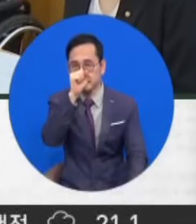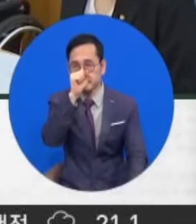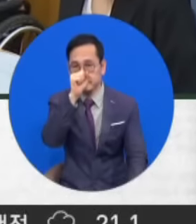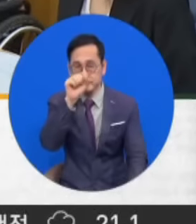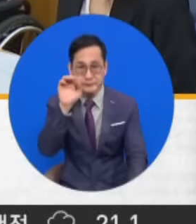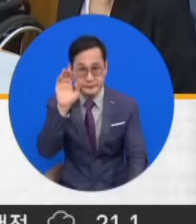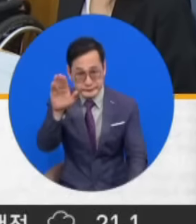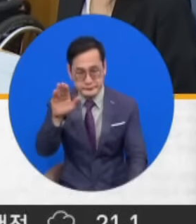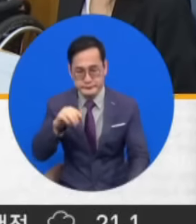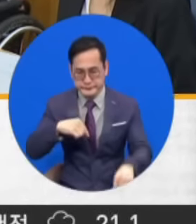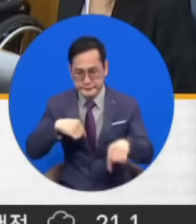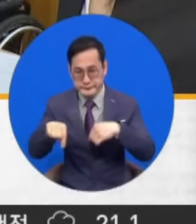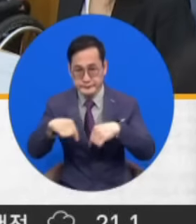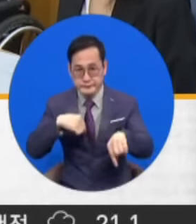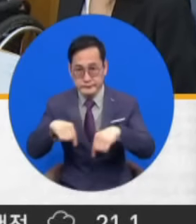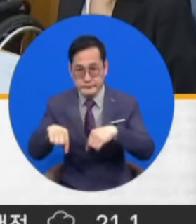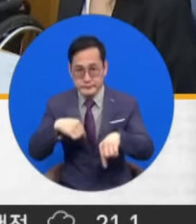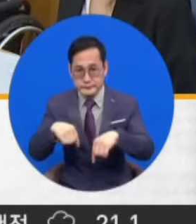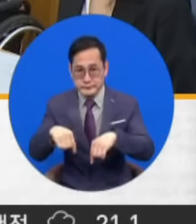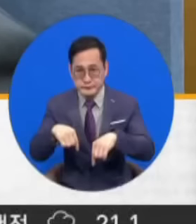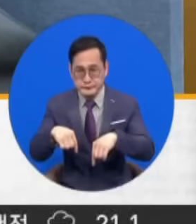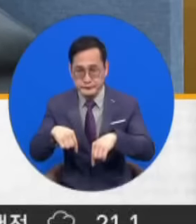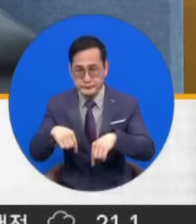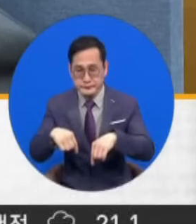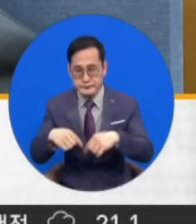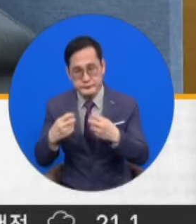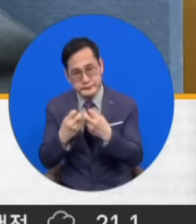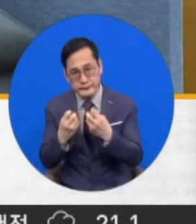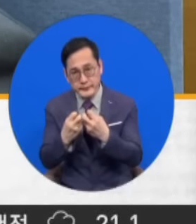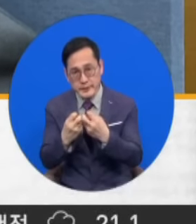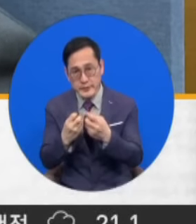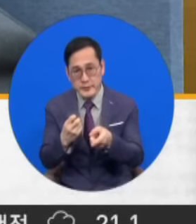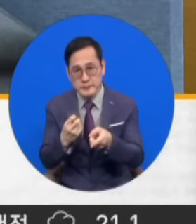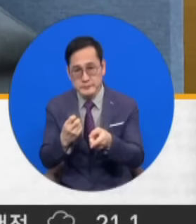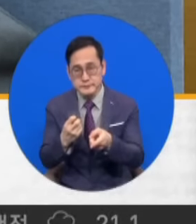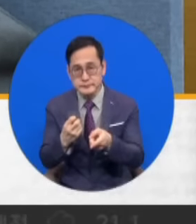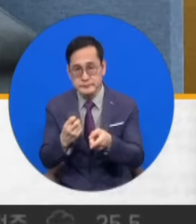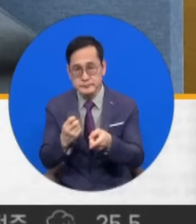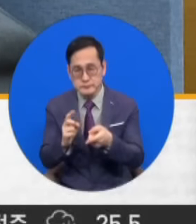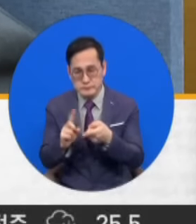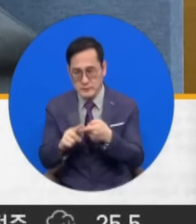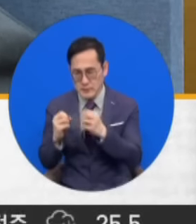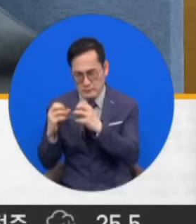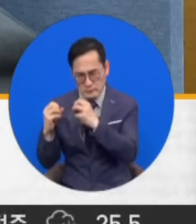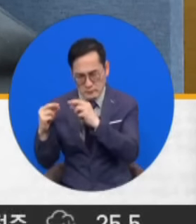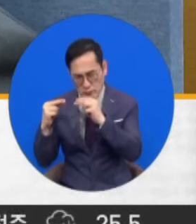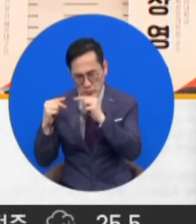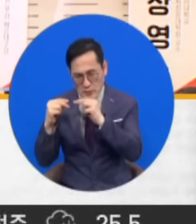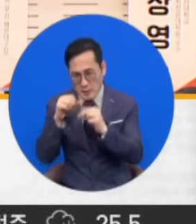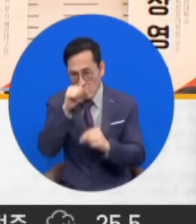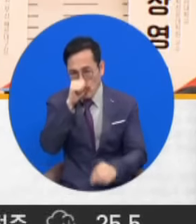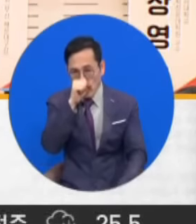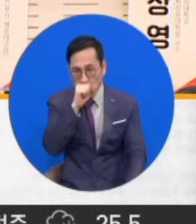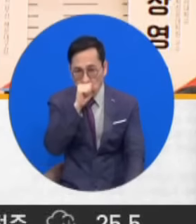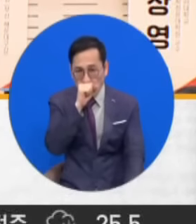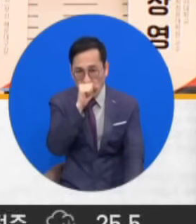비전을 좋은 비전을 내놓느냐를 보고 우리 당원들과 또 국민들이 판단을 해서 뽑는 거거든요.